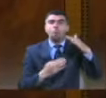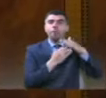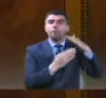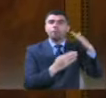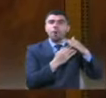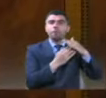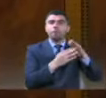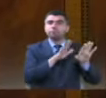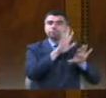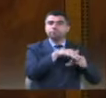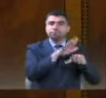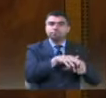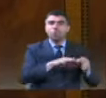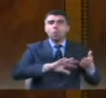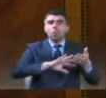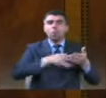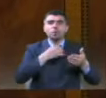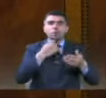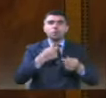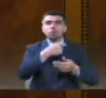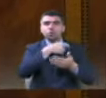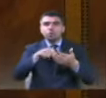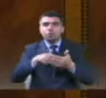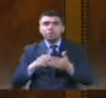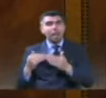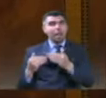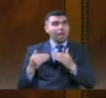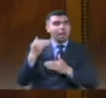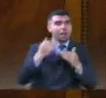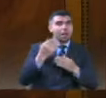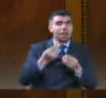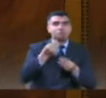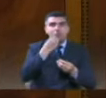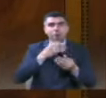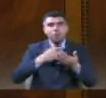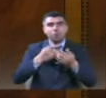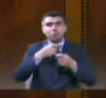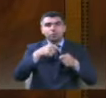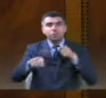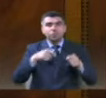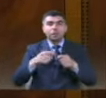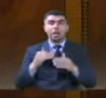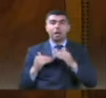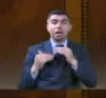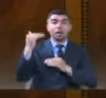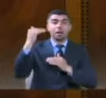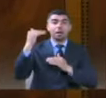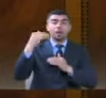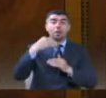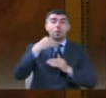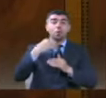إلى القضاء على قدرتهم الشرائية وسندان التزاماتهم والمعيش اليومي. فكيف وأنتم